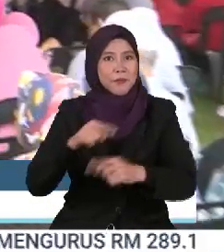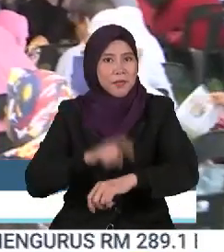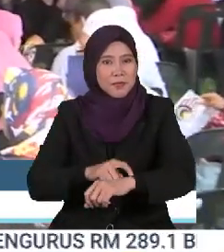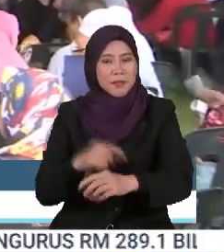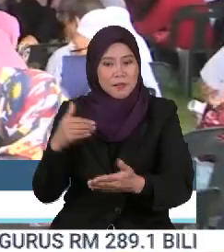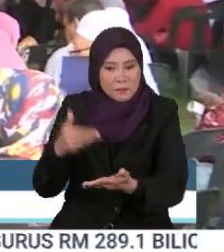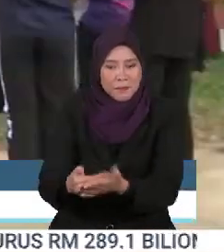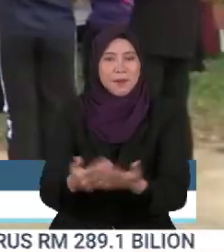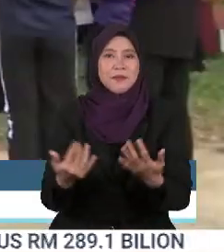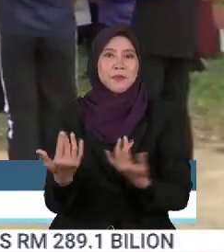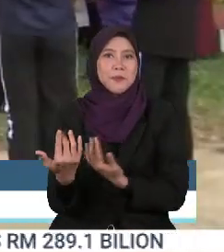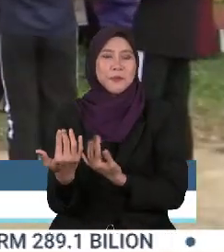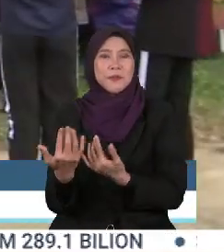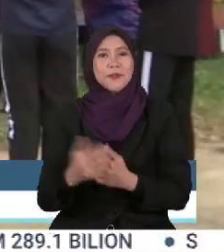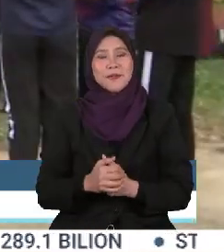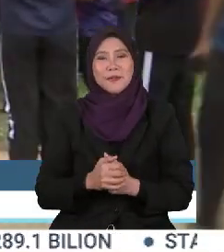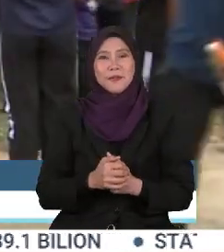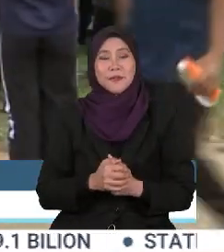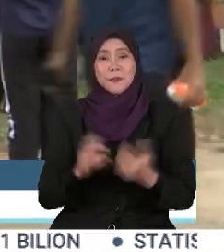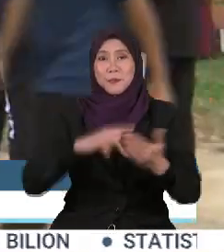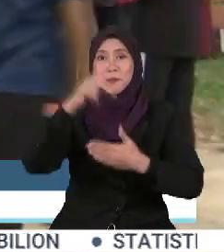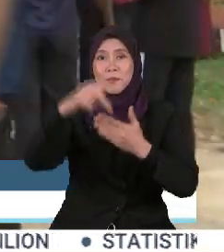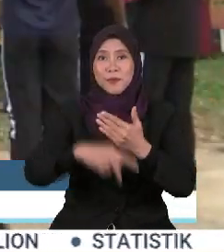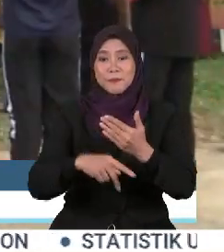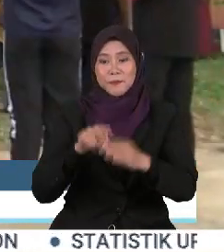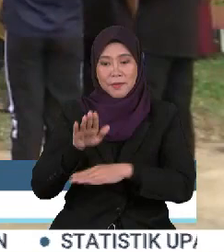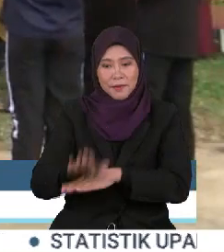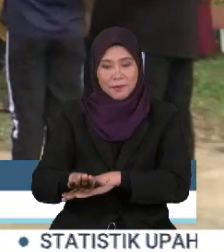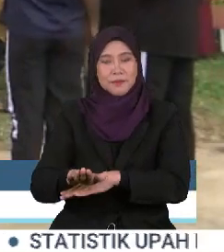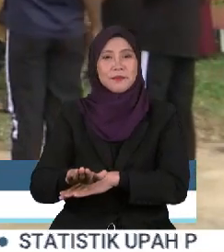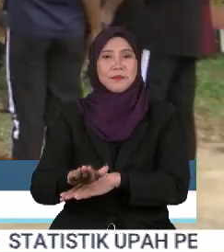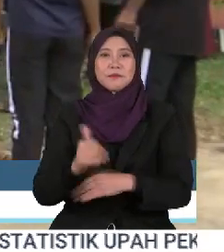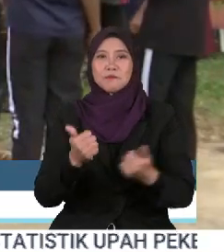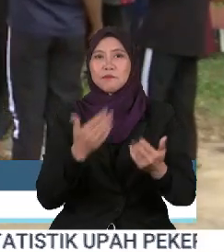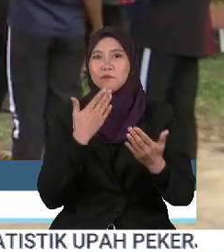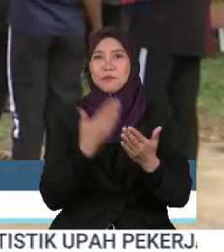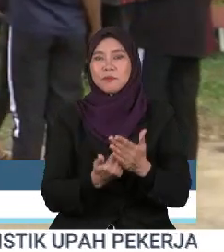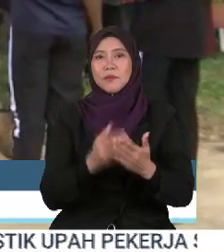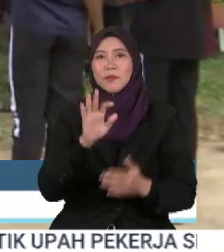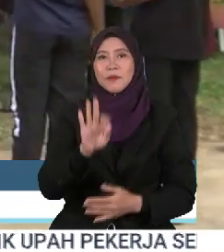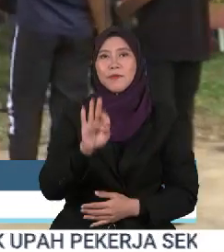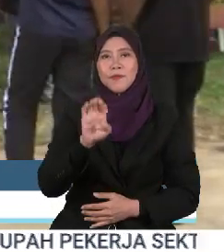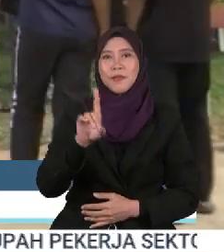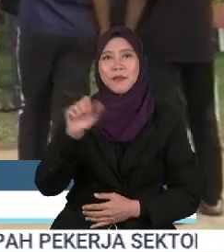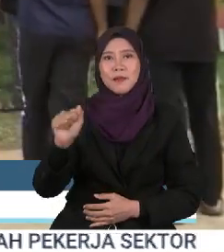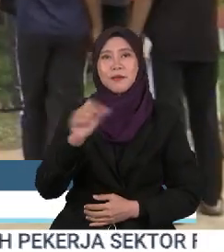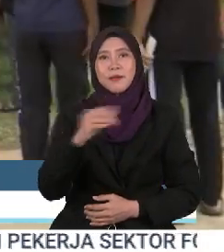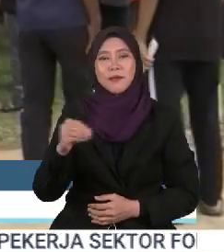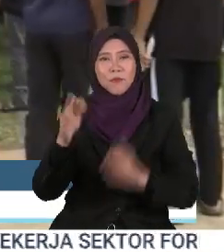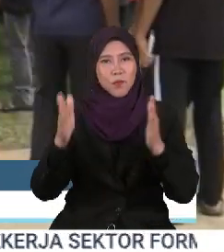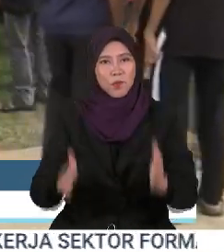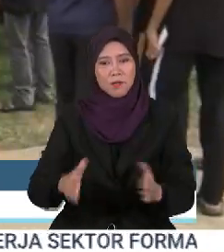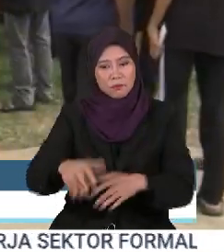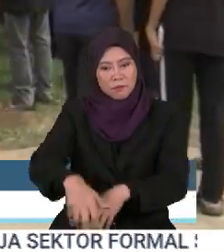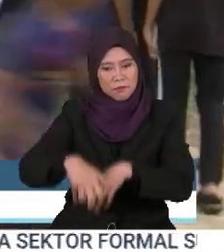dari sekarang dan pastinya program Pada peta ini cukup bermakna dimana fede dan warga penerokannya